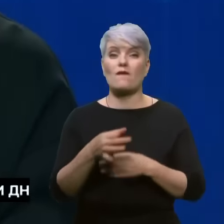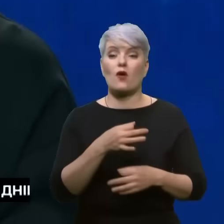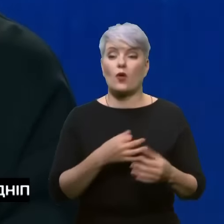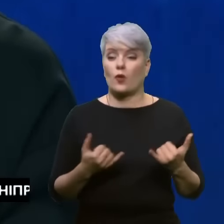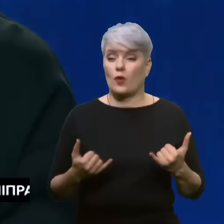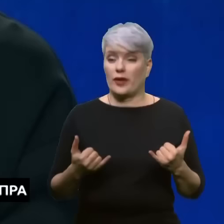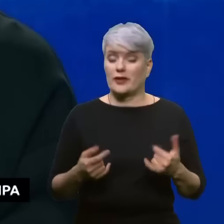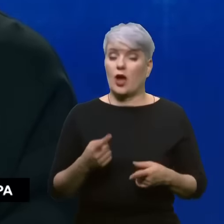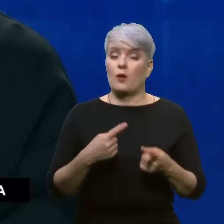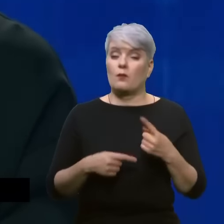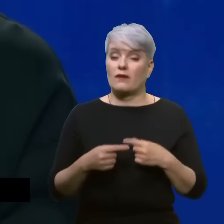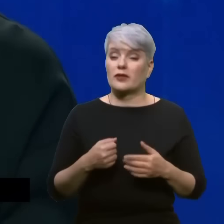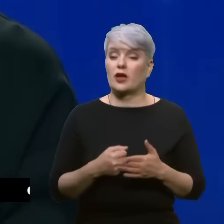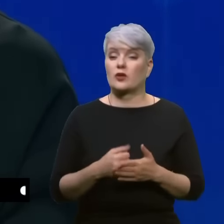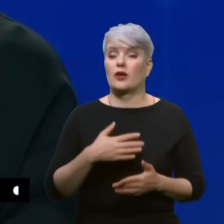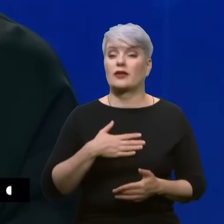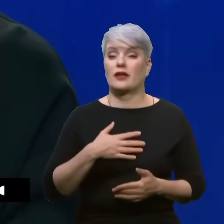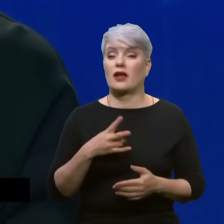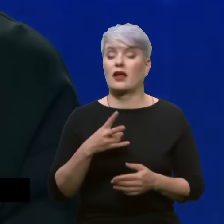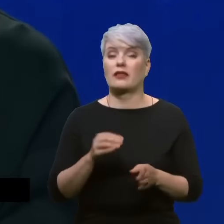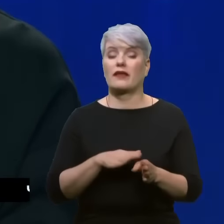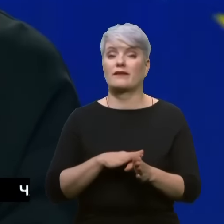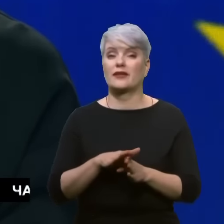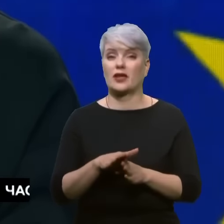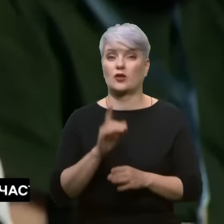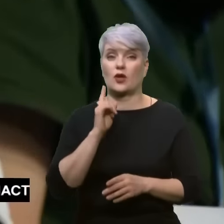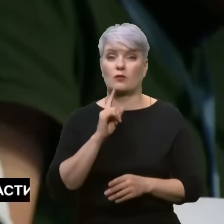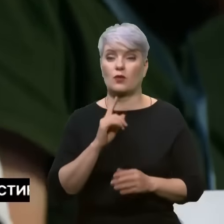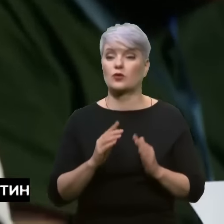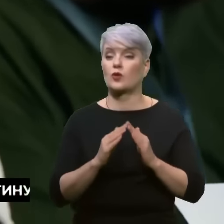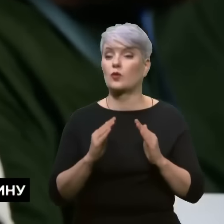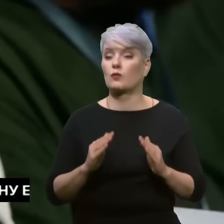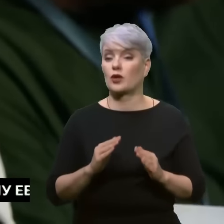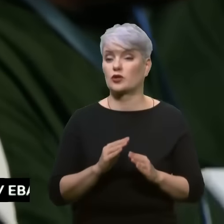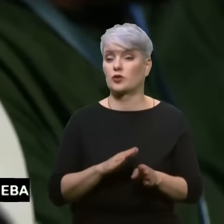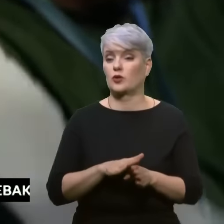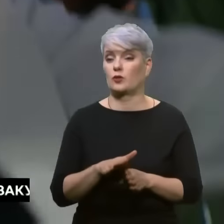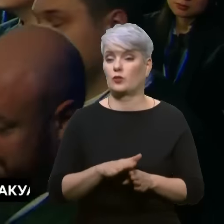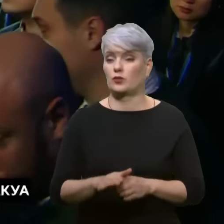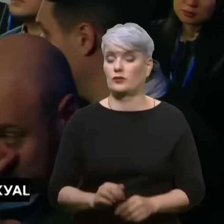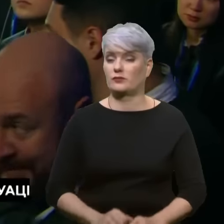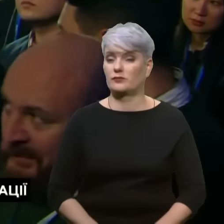знов-таки повертаюсь до нашої невиконаної поки що домашньої роботи.